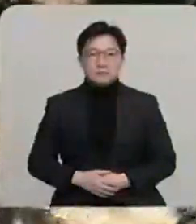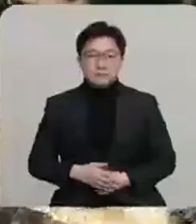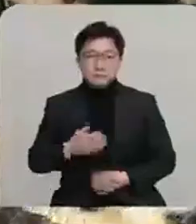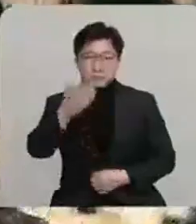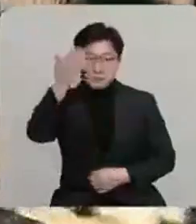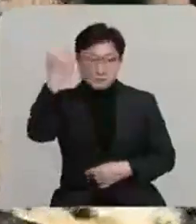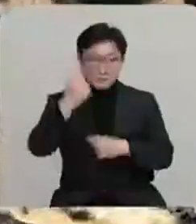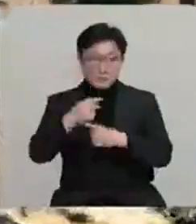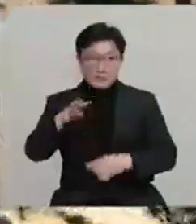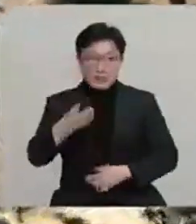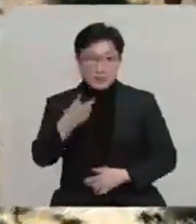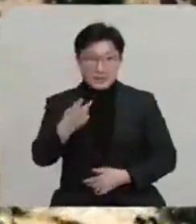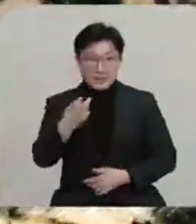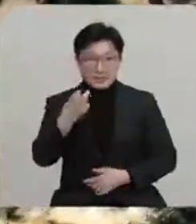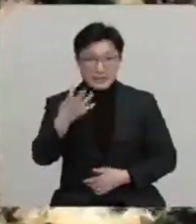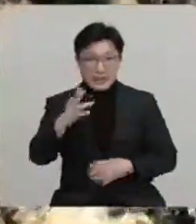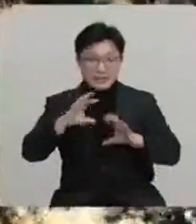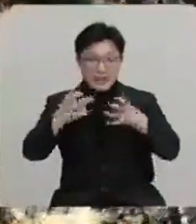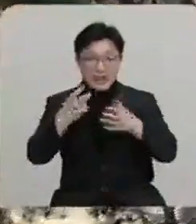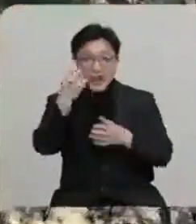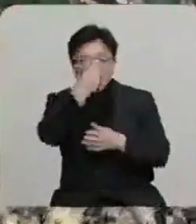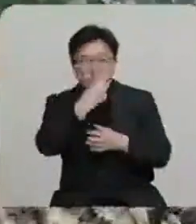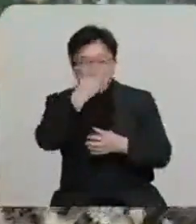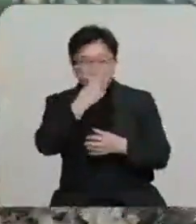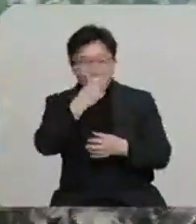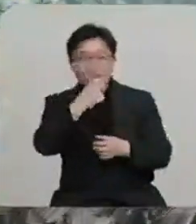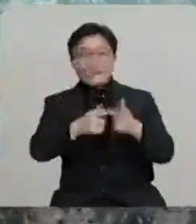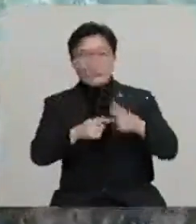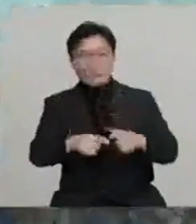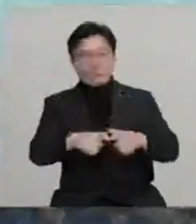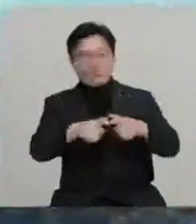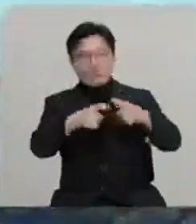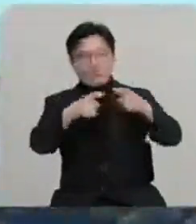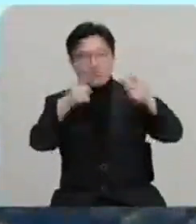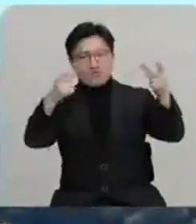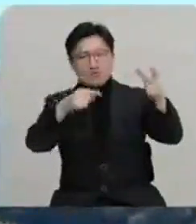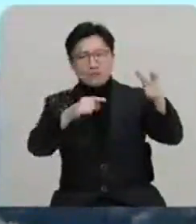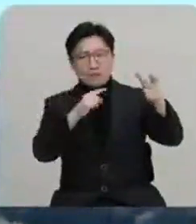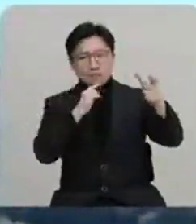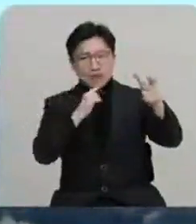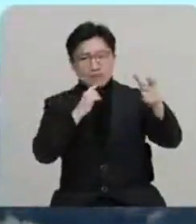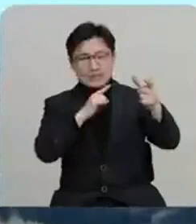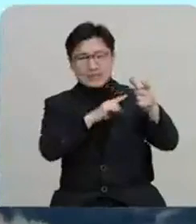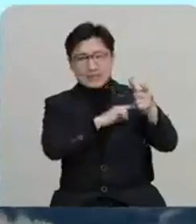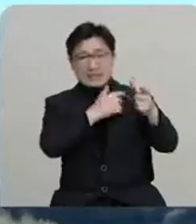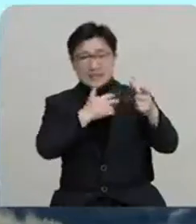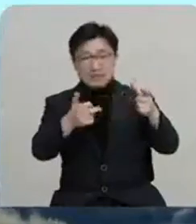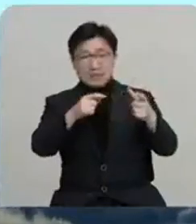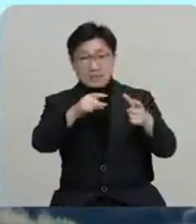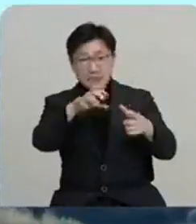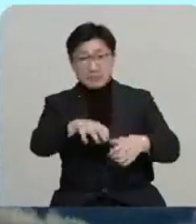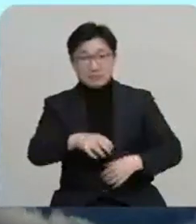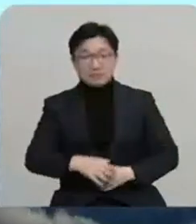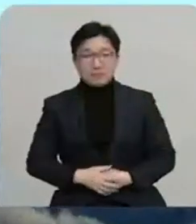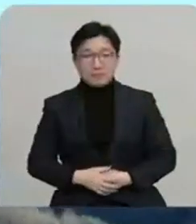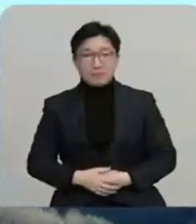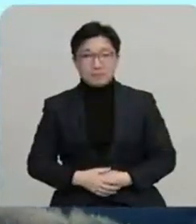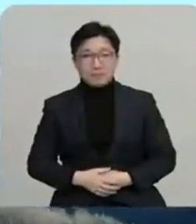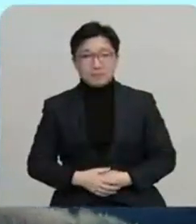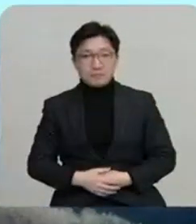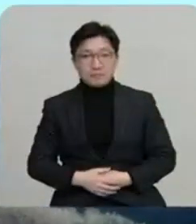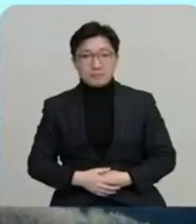천연기념물 424호로 지정된 우리나라에서 제일 큰 소나무입니다.